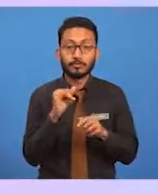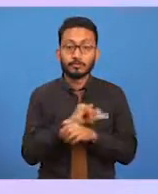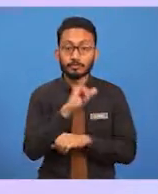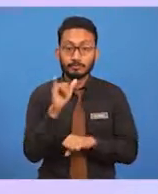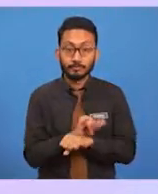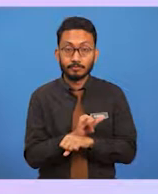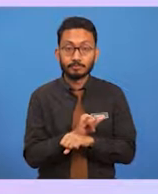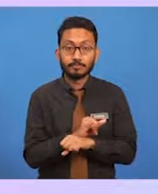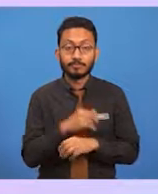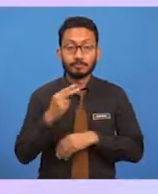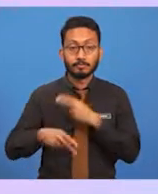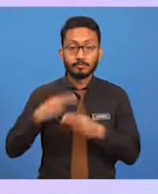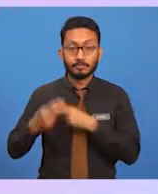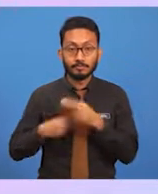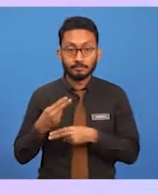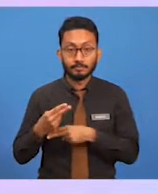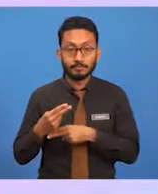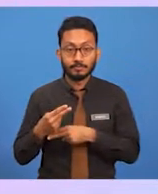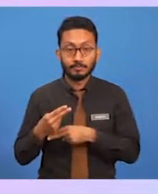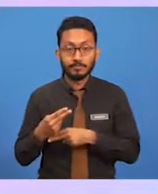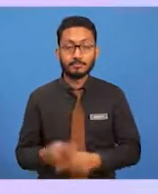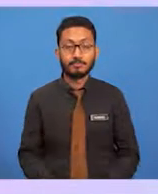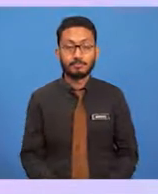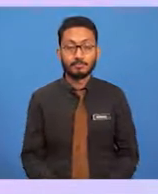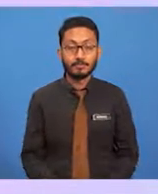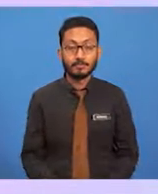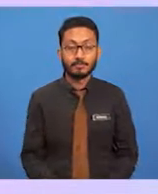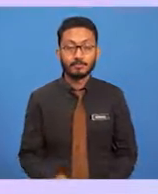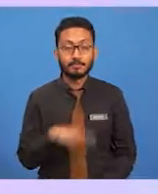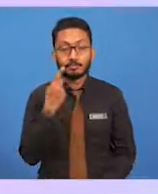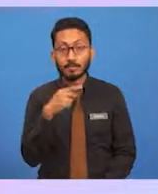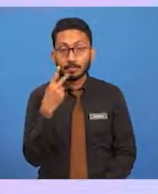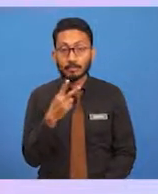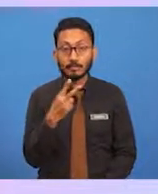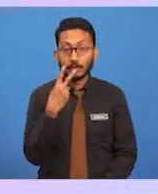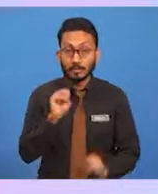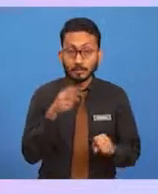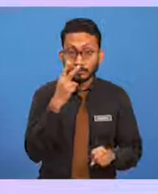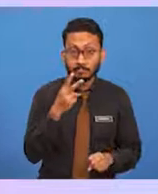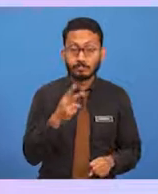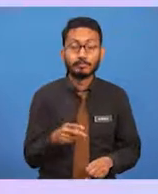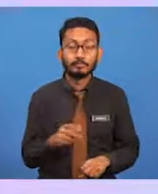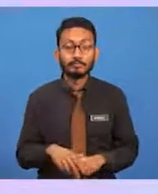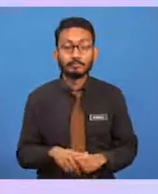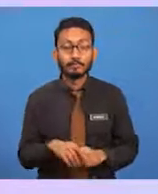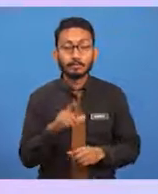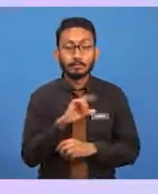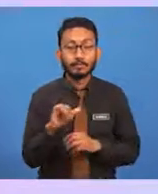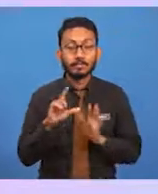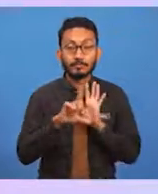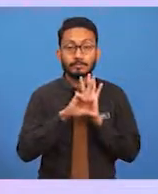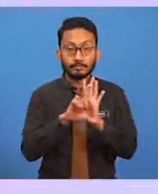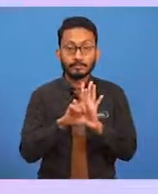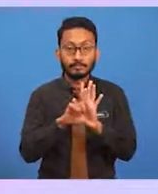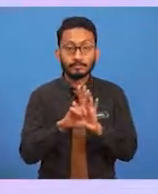boleh dizahirkan melalui penciptaan logo, simbol, warna, baju korporat